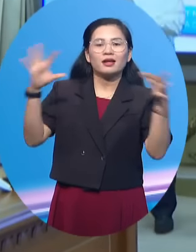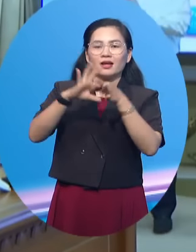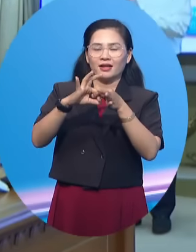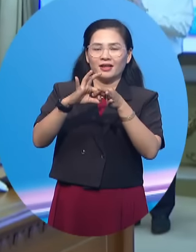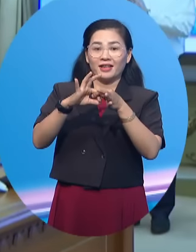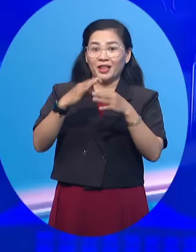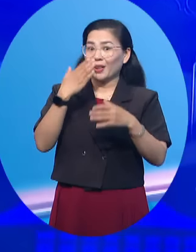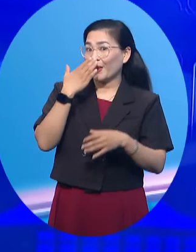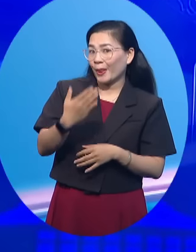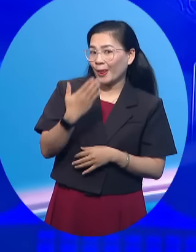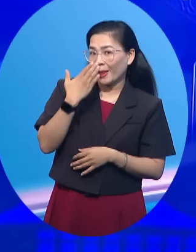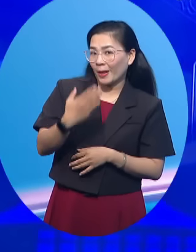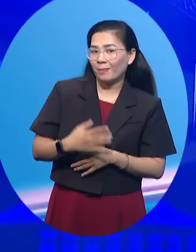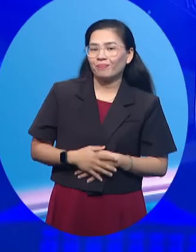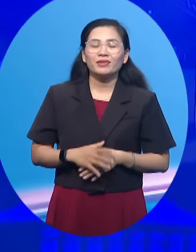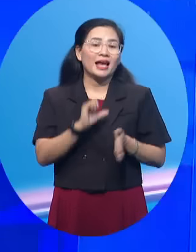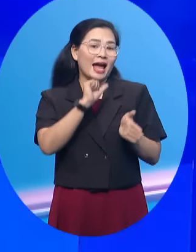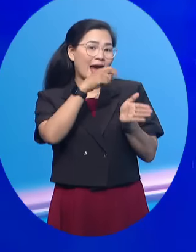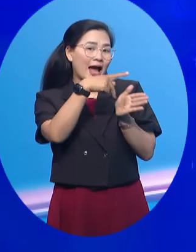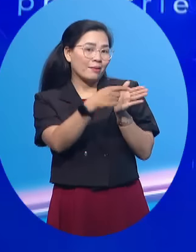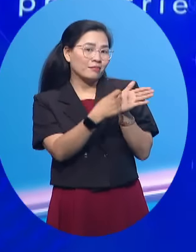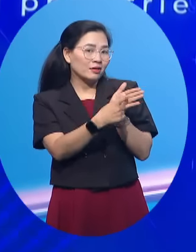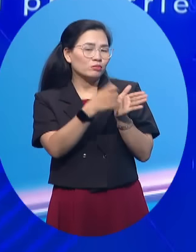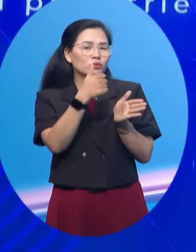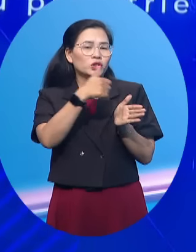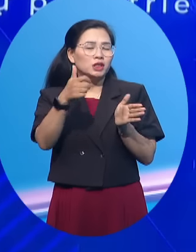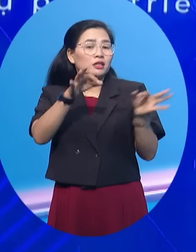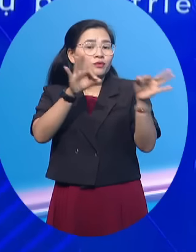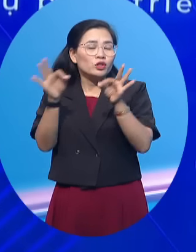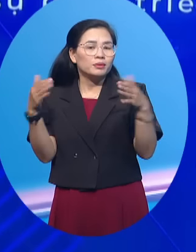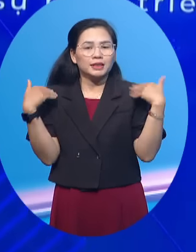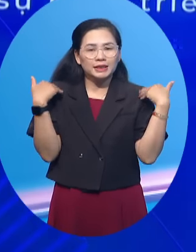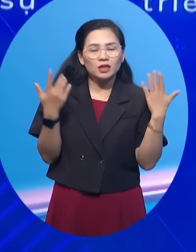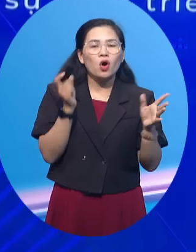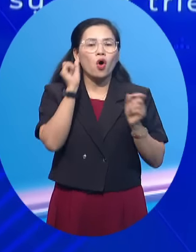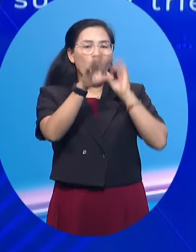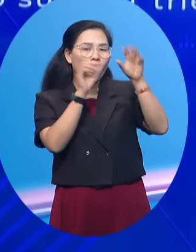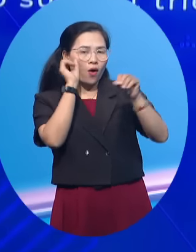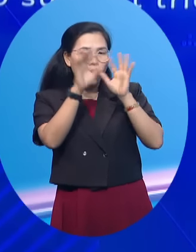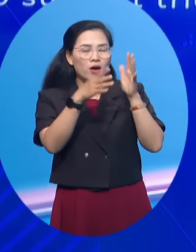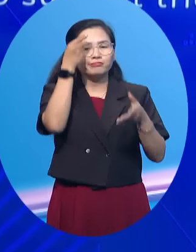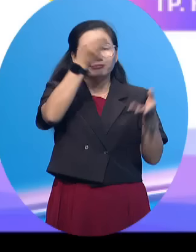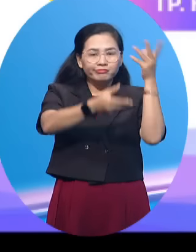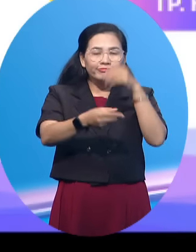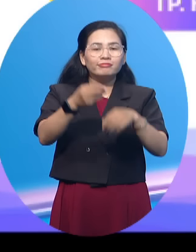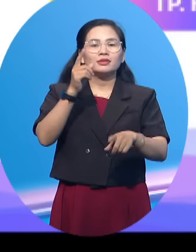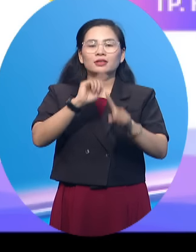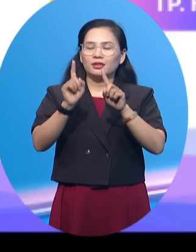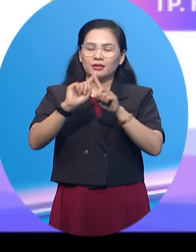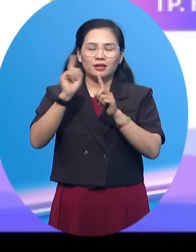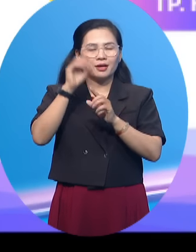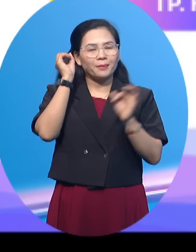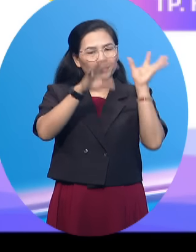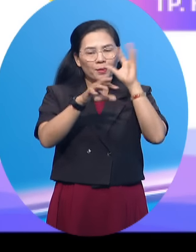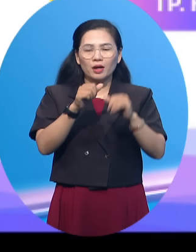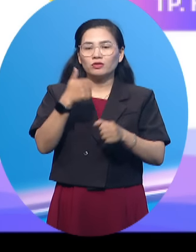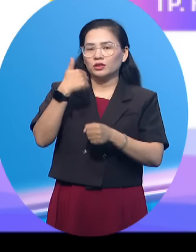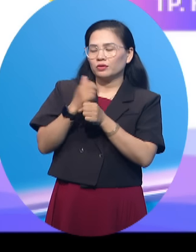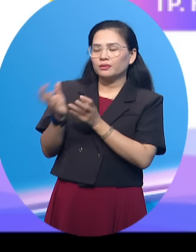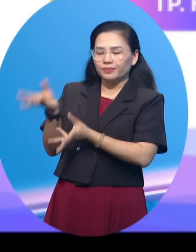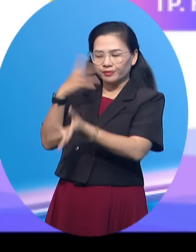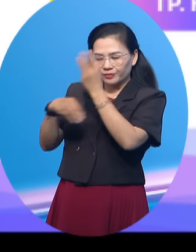tiện. Thông qua app công dân số, người dân có thể phản ánh các sự việc, gửi ý kiến góp ý, hiến kế các vấn đề mà mình quan tâm, đồng thời theo